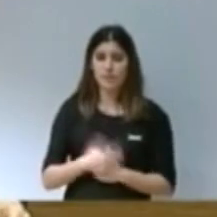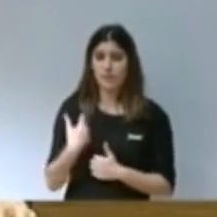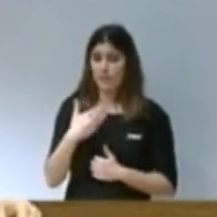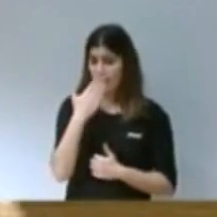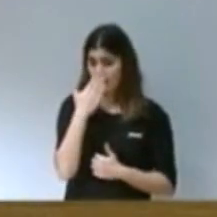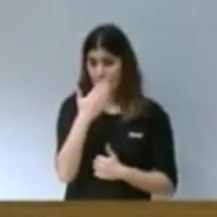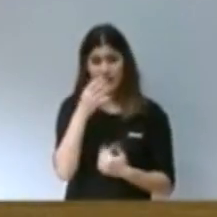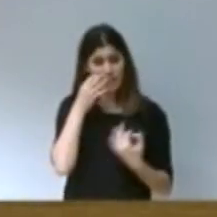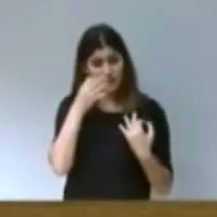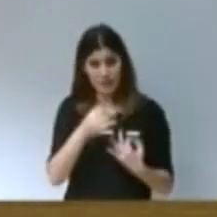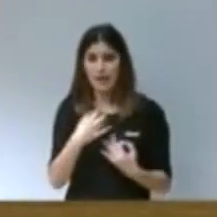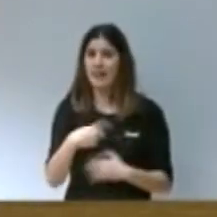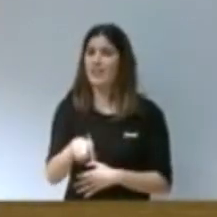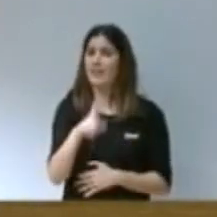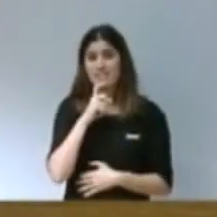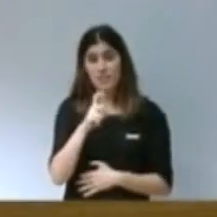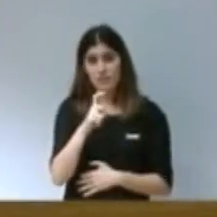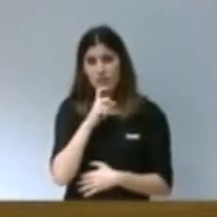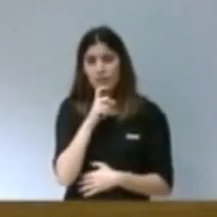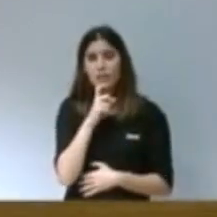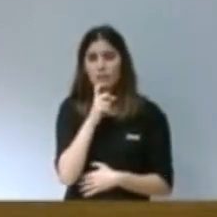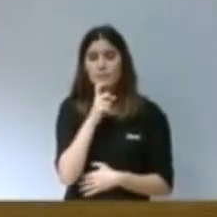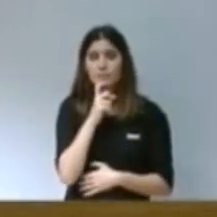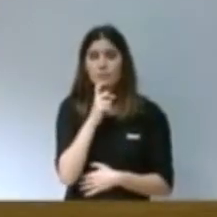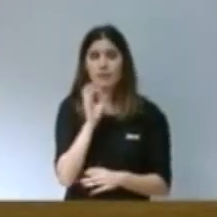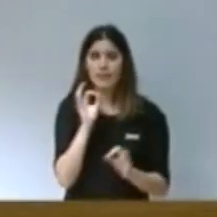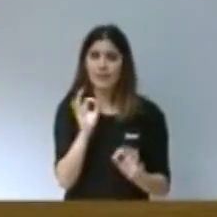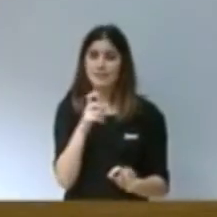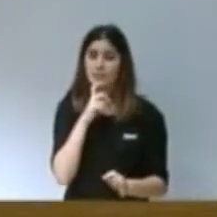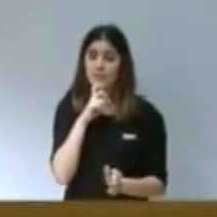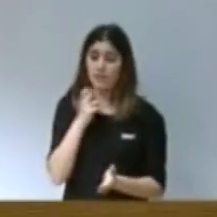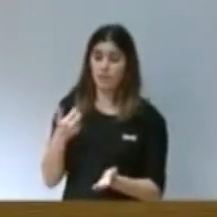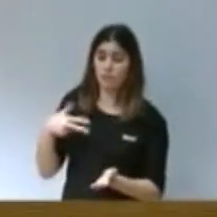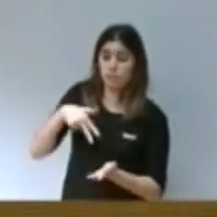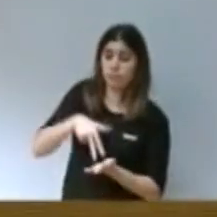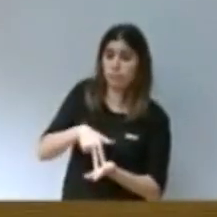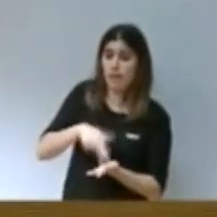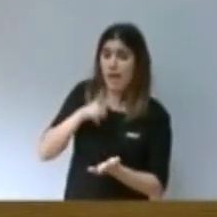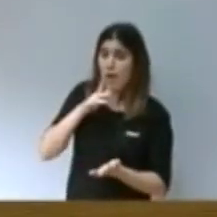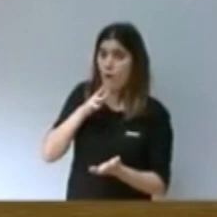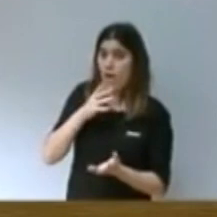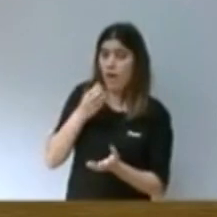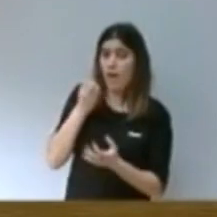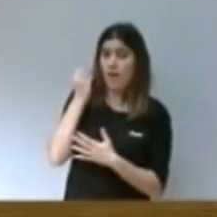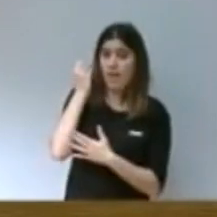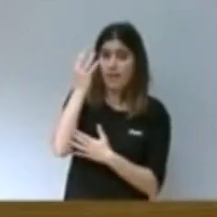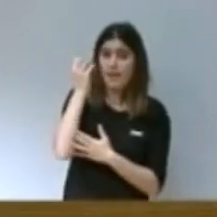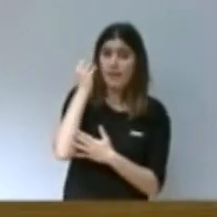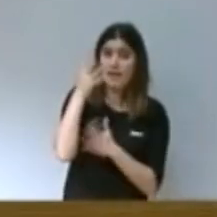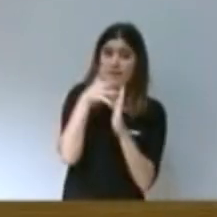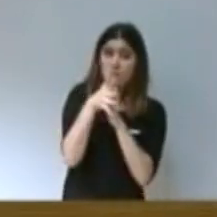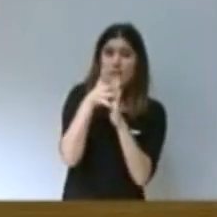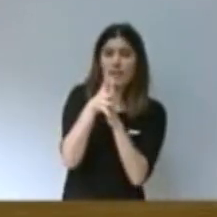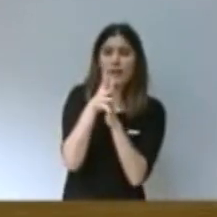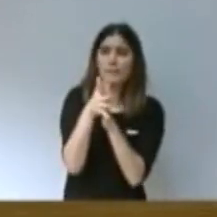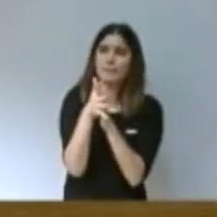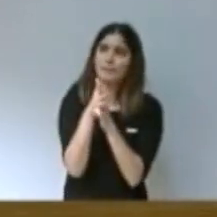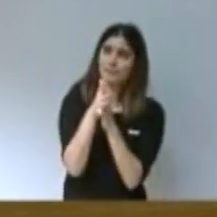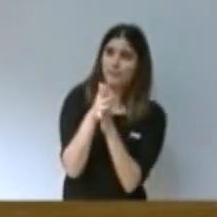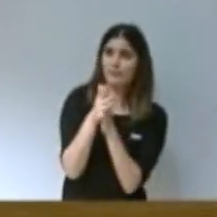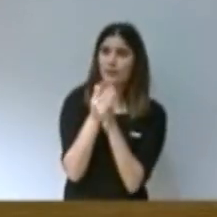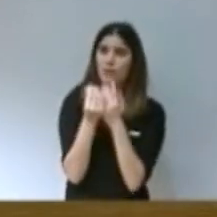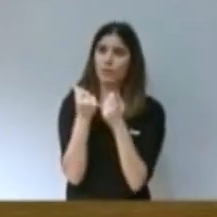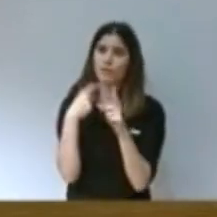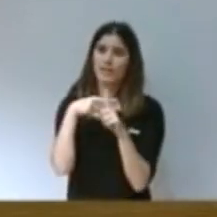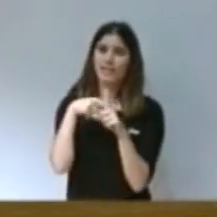de veritat que resulta difícil, no? Resulta difícil pujar a esta trona i mantindre